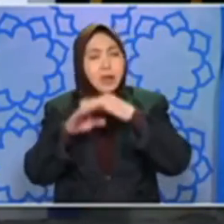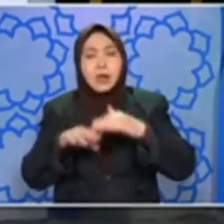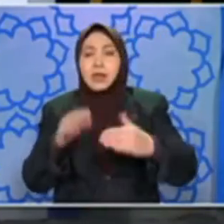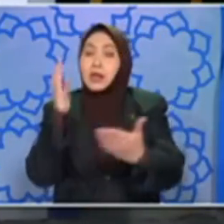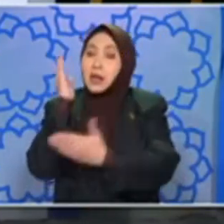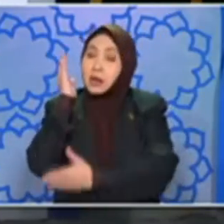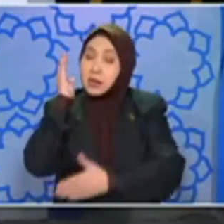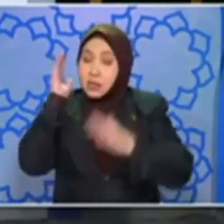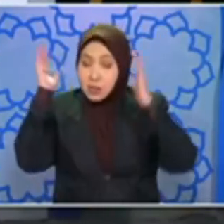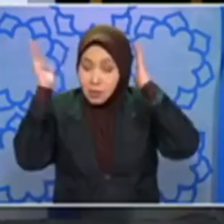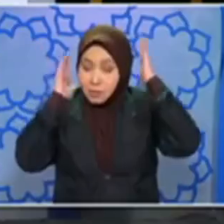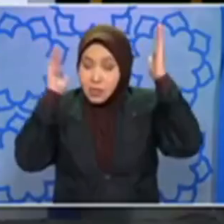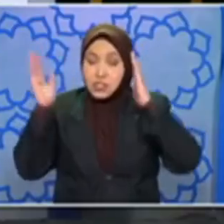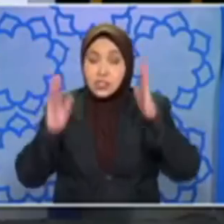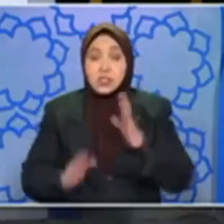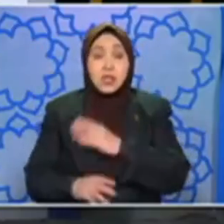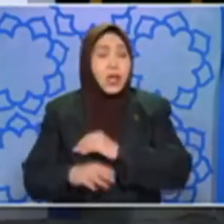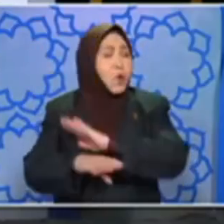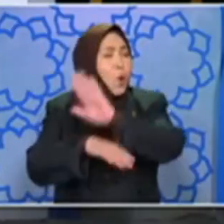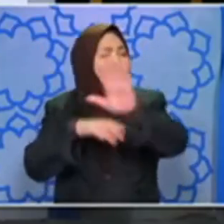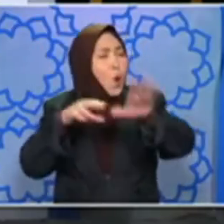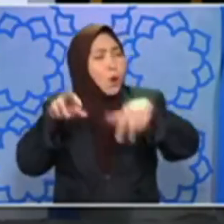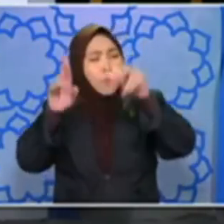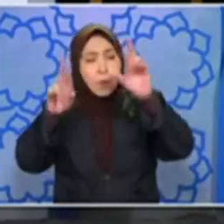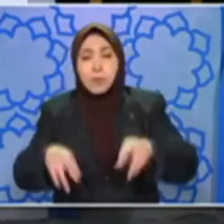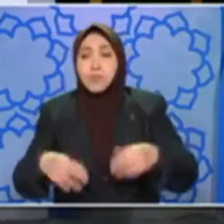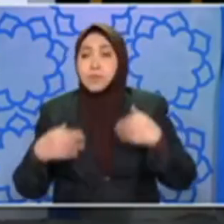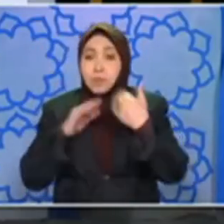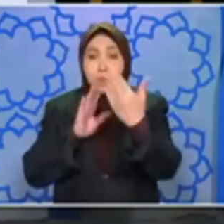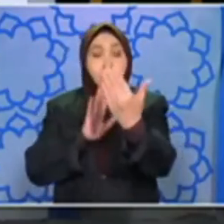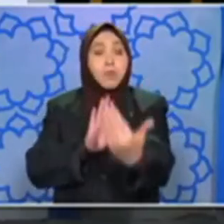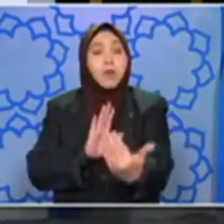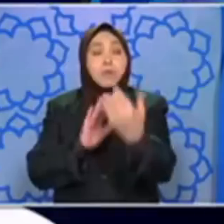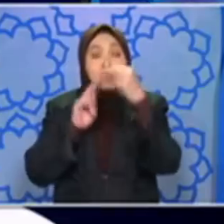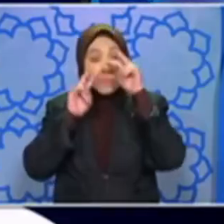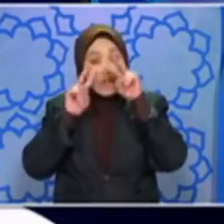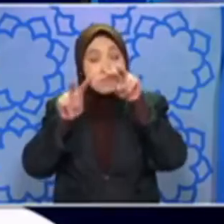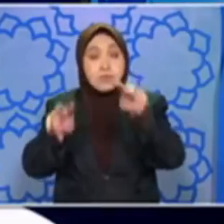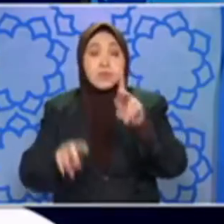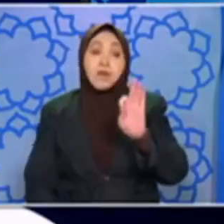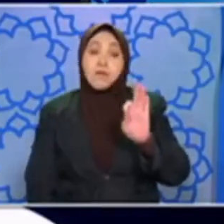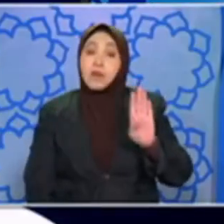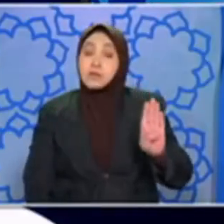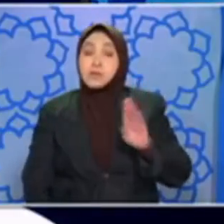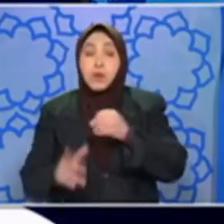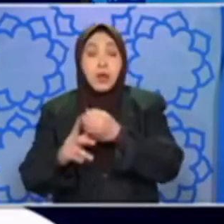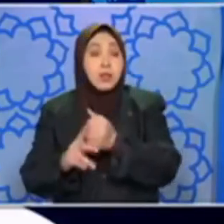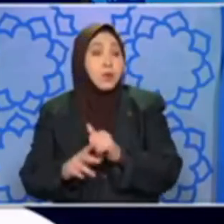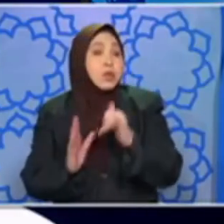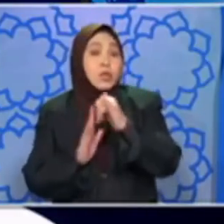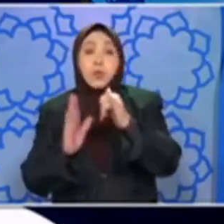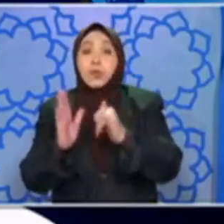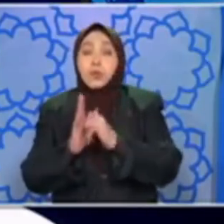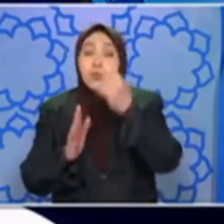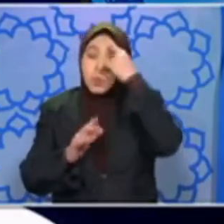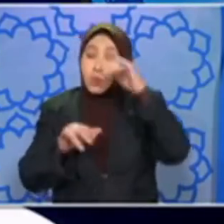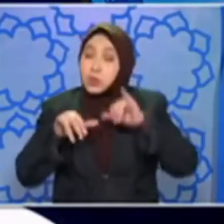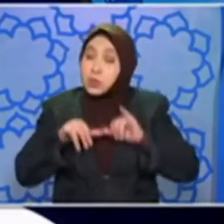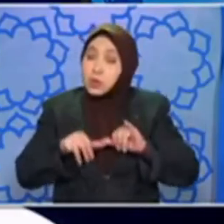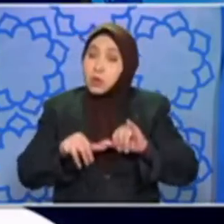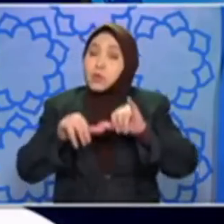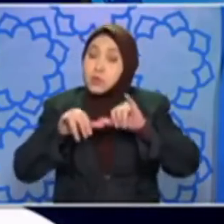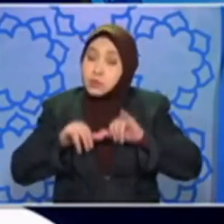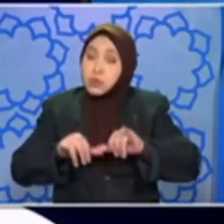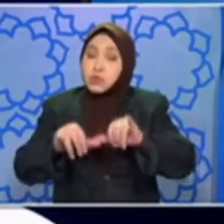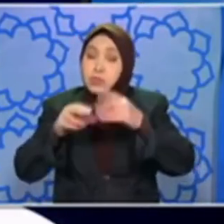untuk seluruh keluarga, tuan-tuan puan-puan yang berada di depan kaca TV, di Facebook ataupun di YouTube untuk terus